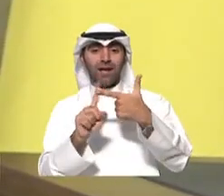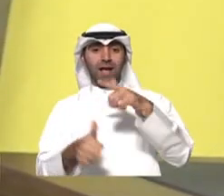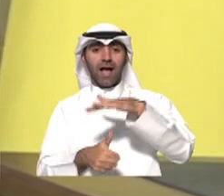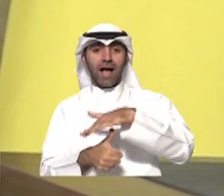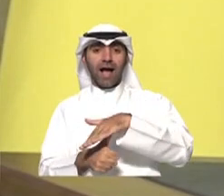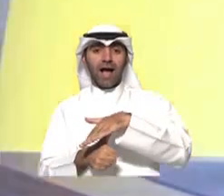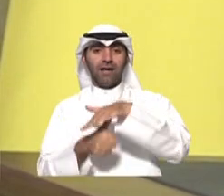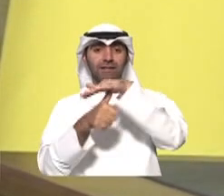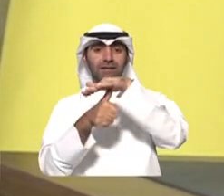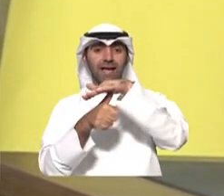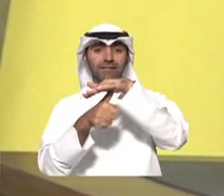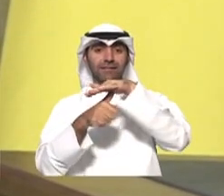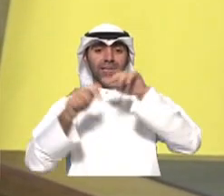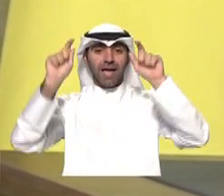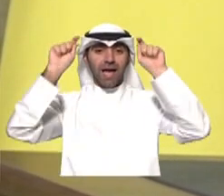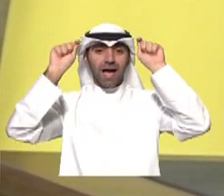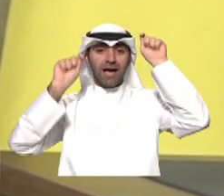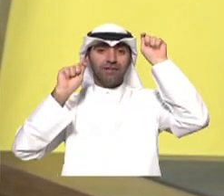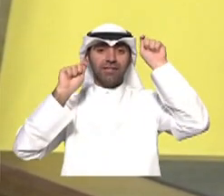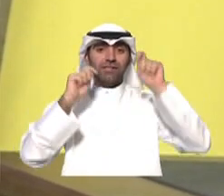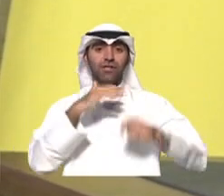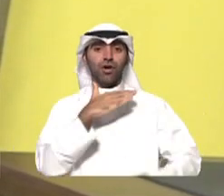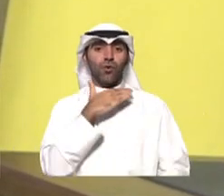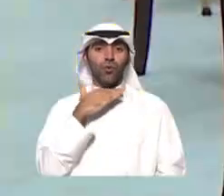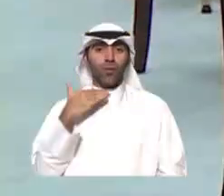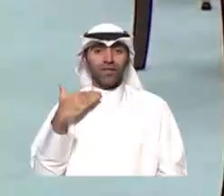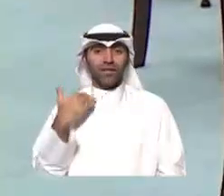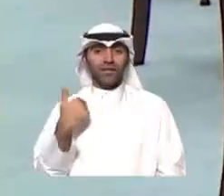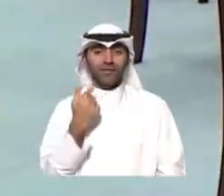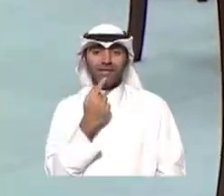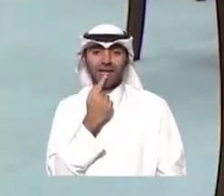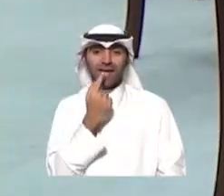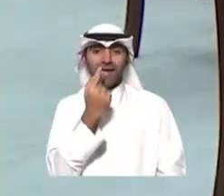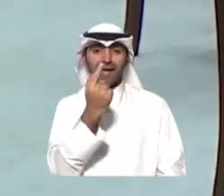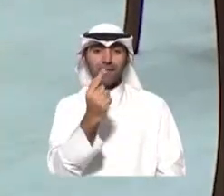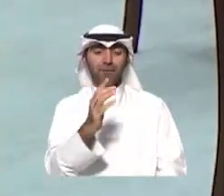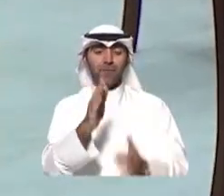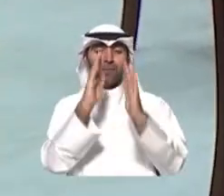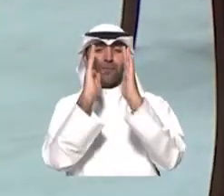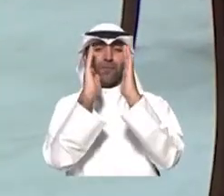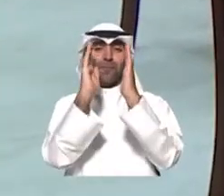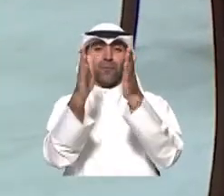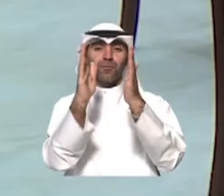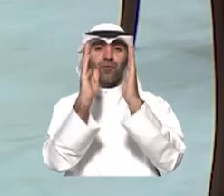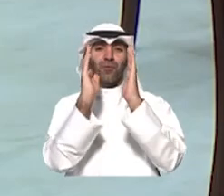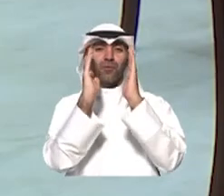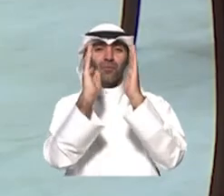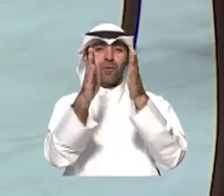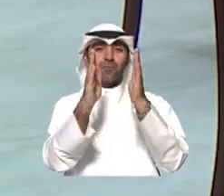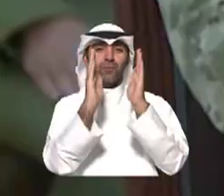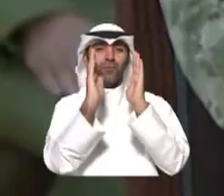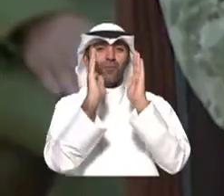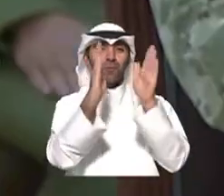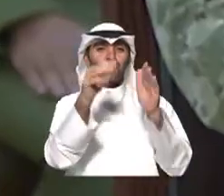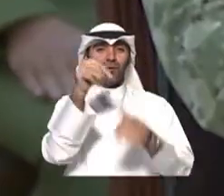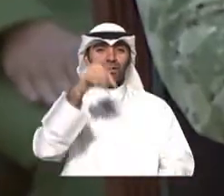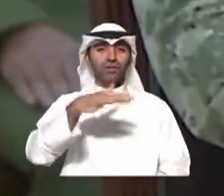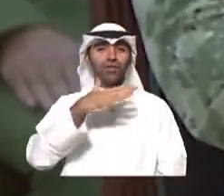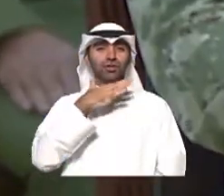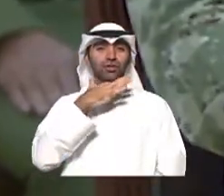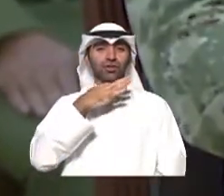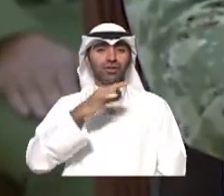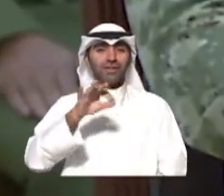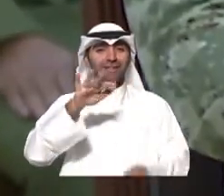لنهنئكم بنجاحكم وتخرجكم. أبناء الضباط الخريجين، إن بناء الحرس